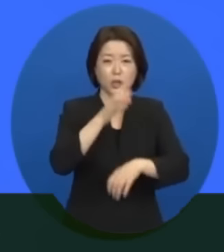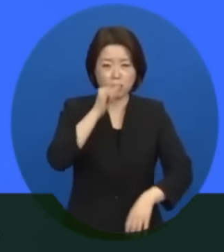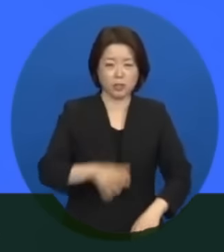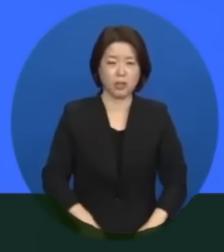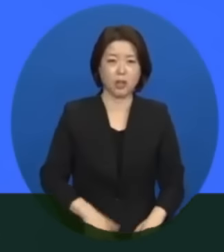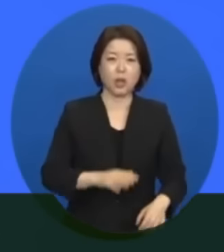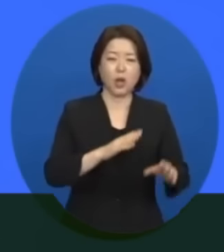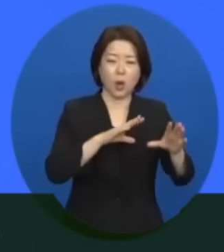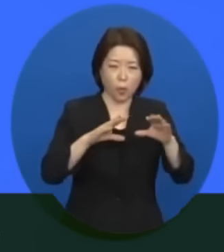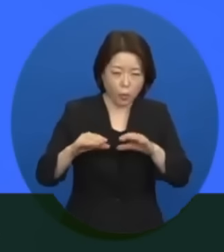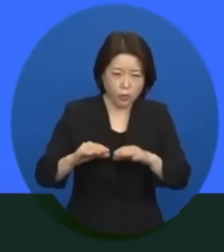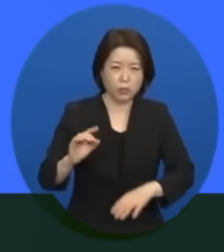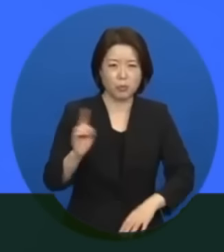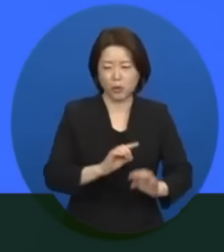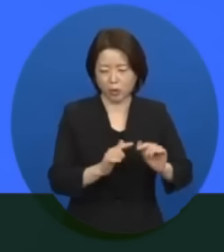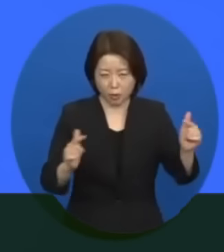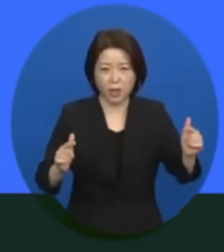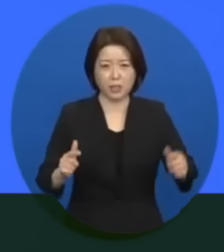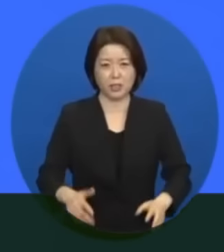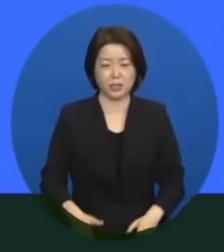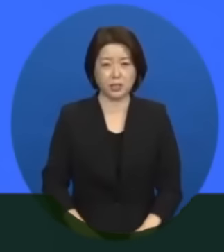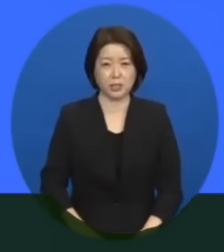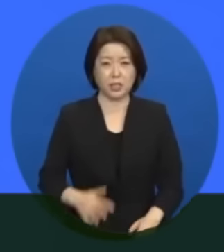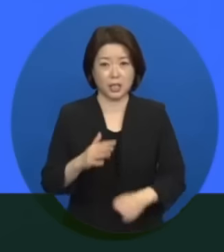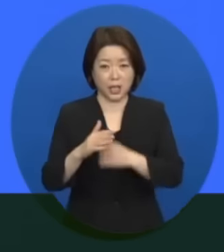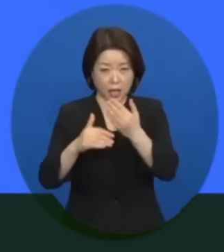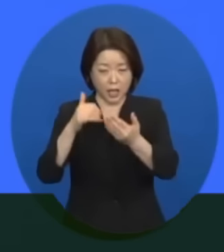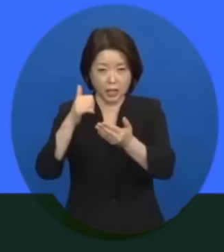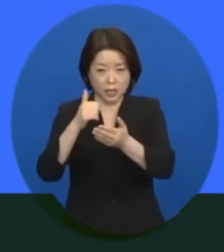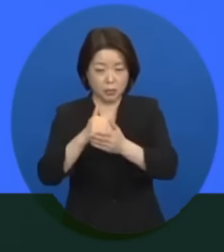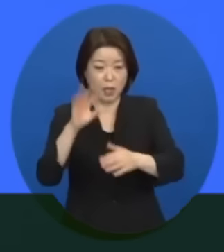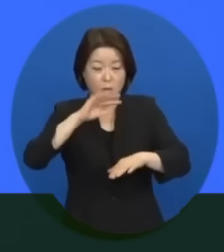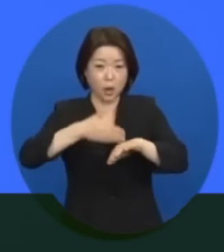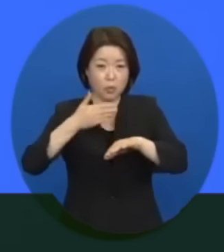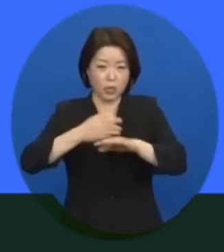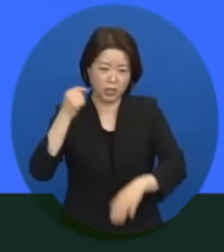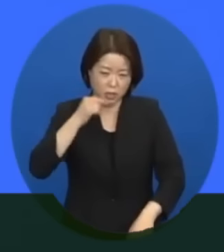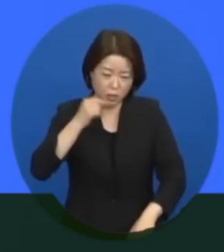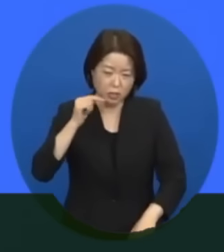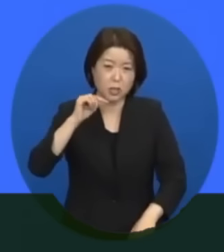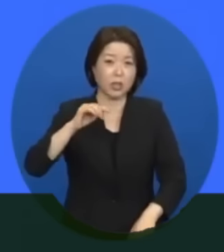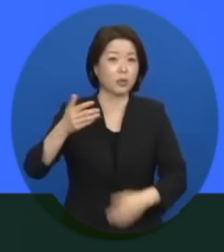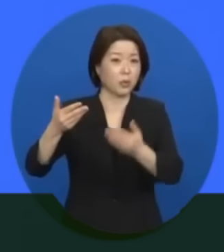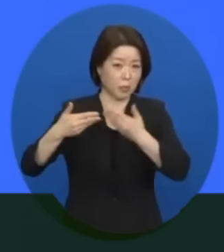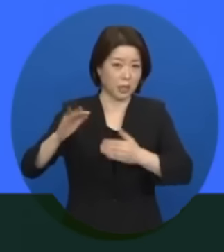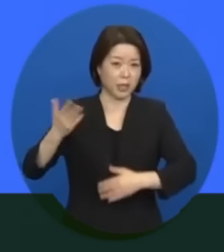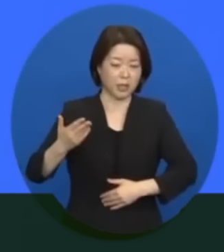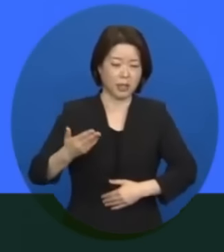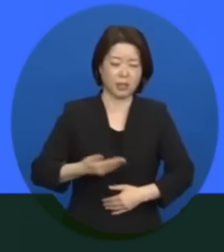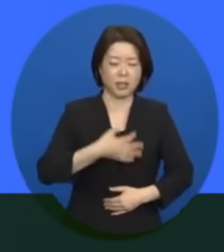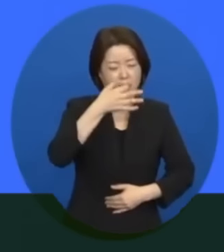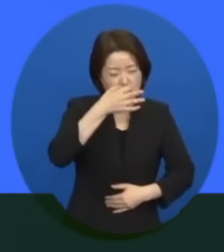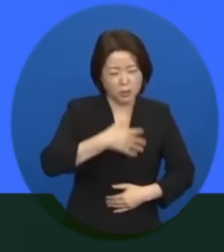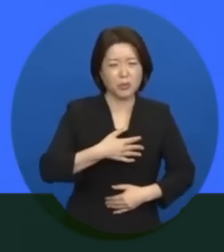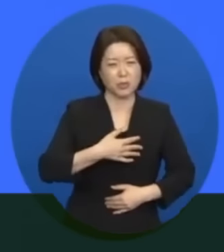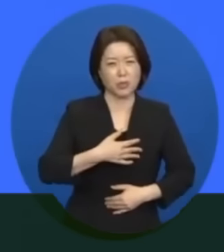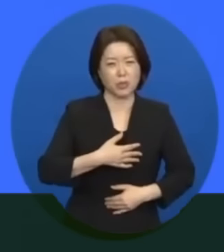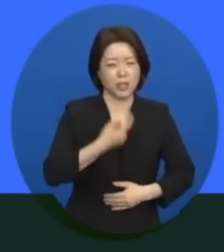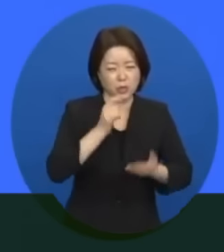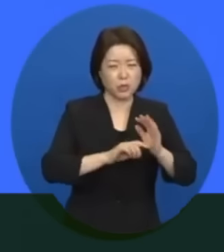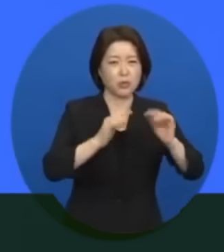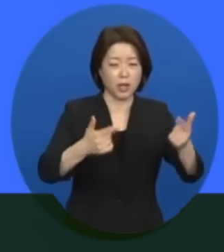신뢰 다를 많았지만 더 철저히 받기 위해서 여러분 이게 힘든 가정이죠 사실 어려운 가정이에요 감사해야